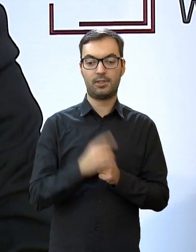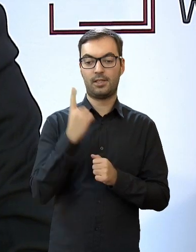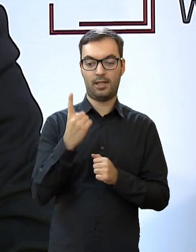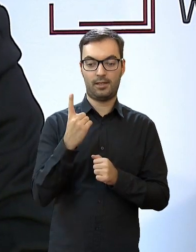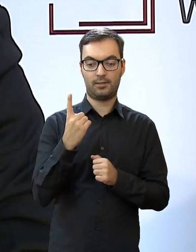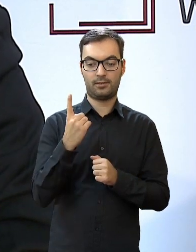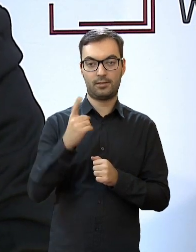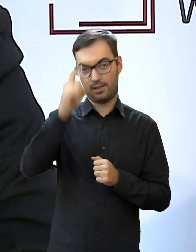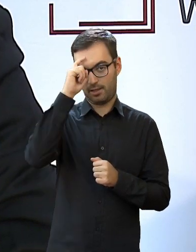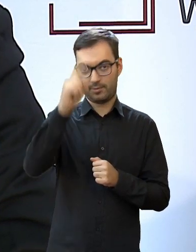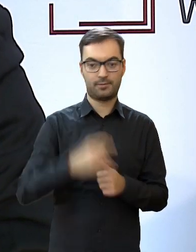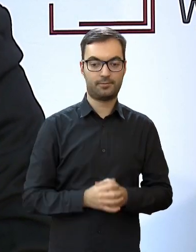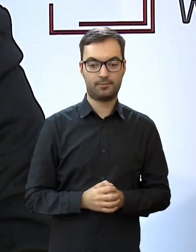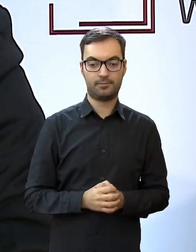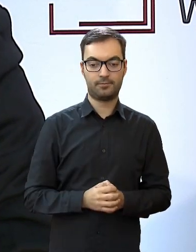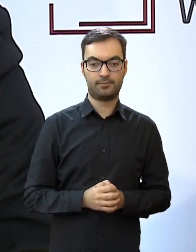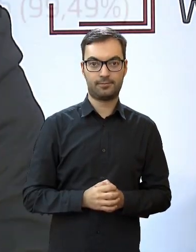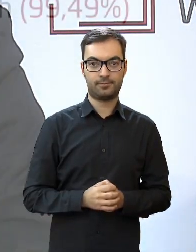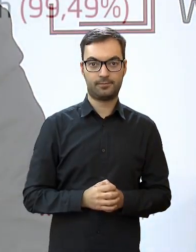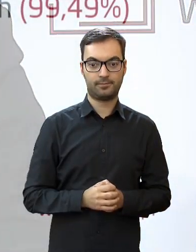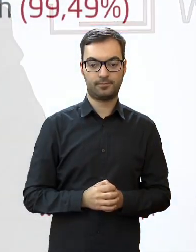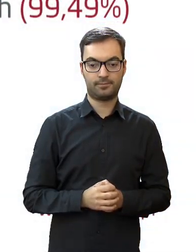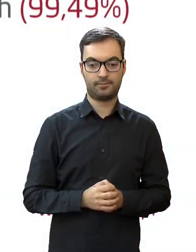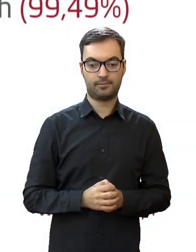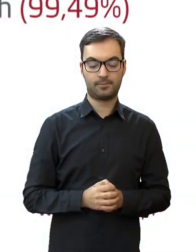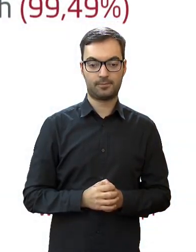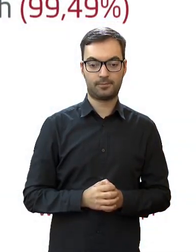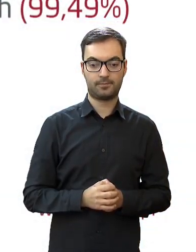jednej komisji z Niemiec. Jednej komisji z Niemiec.